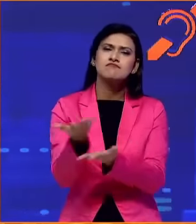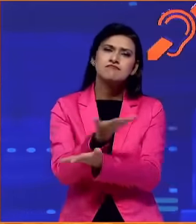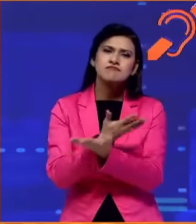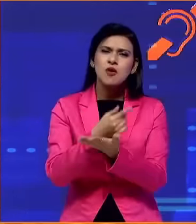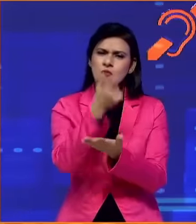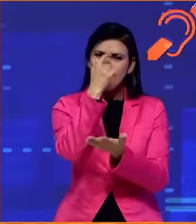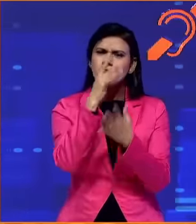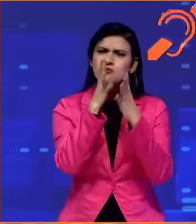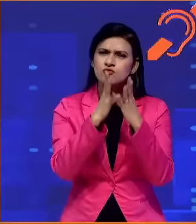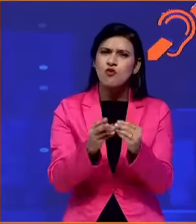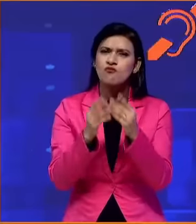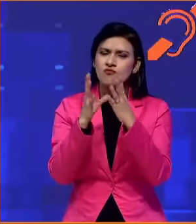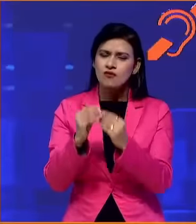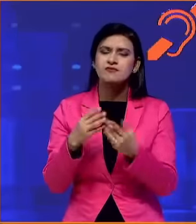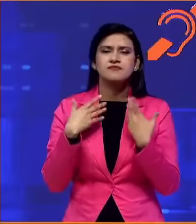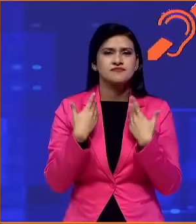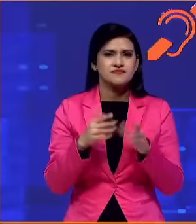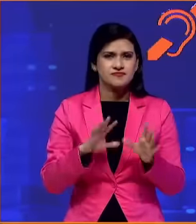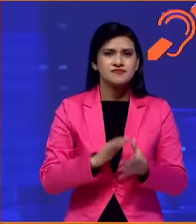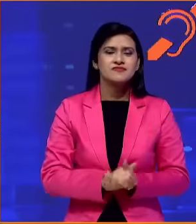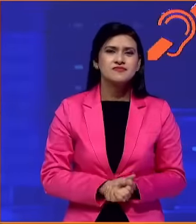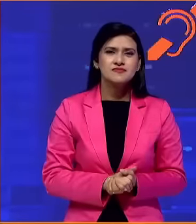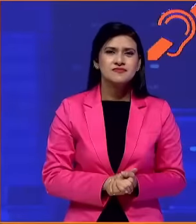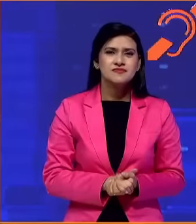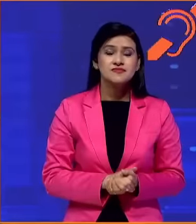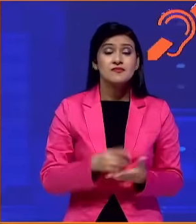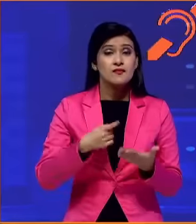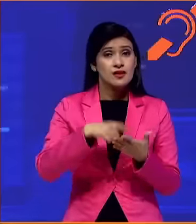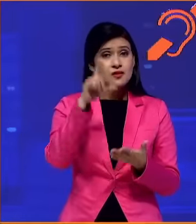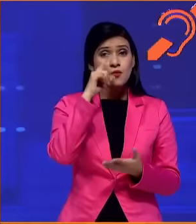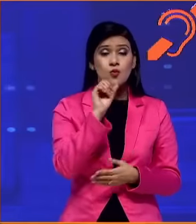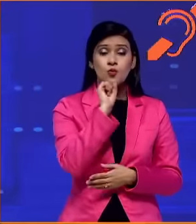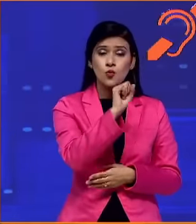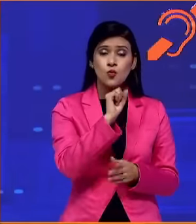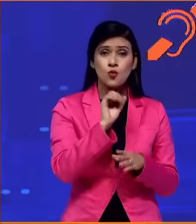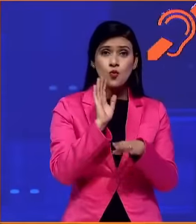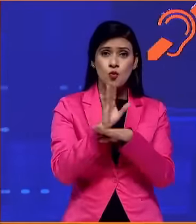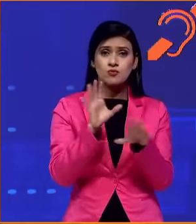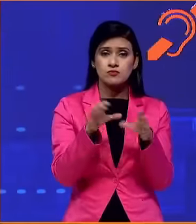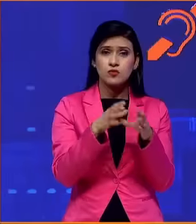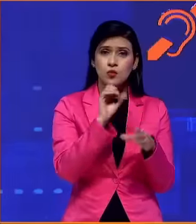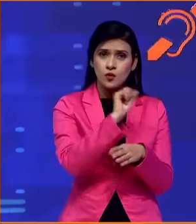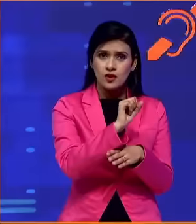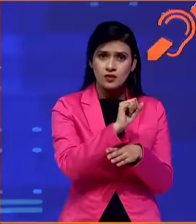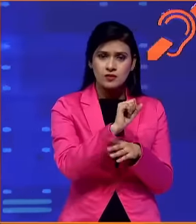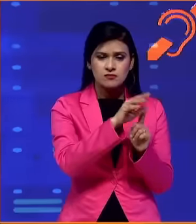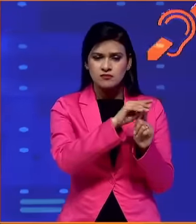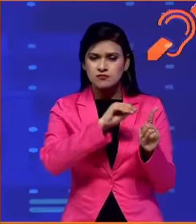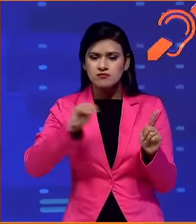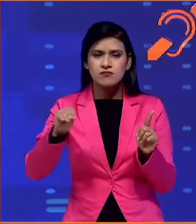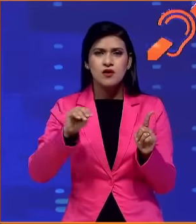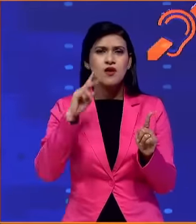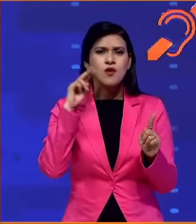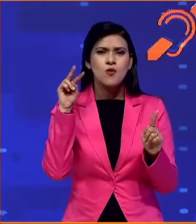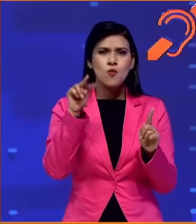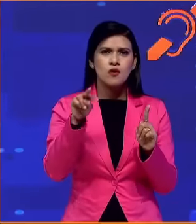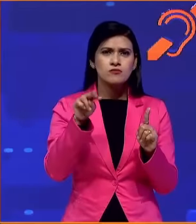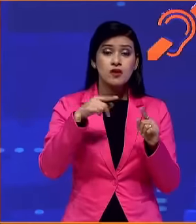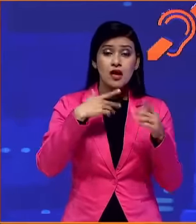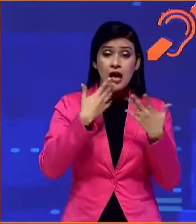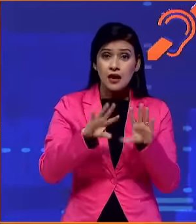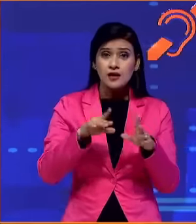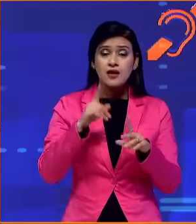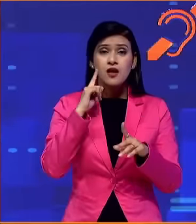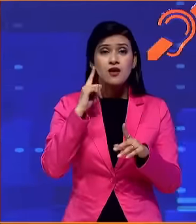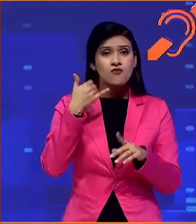यहभीसचहै किआपकीअपनीपार्टीकेमुख्यमंत्रीने आपपरनजररखीथी।आपकी गतिविधियोंपरनज़र